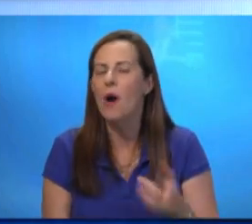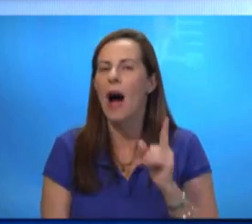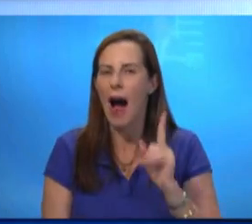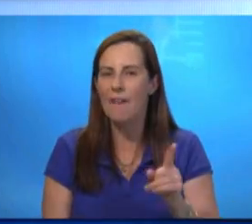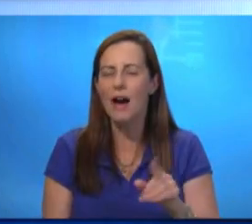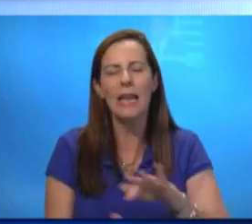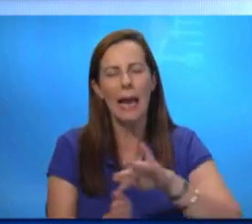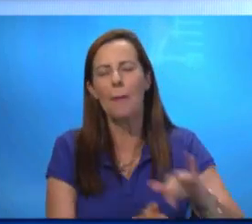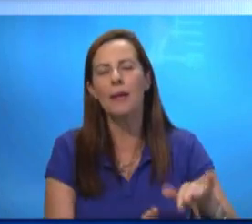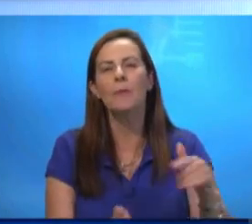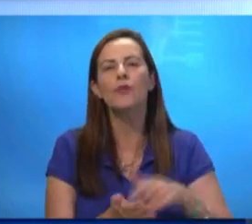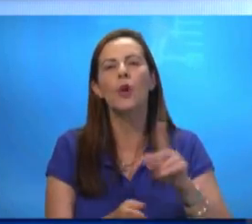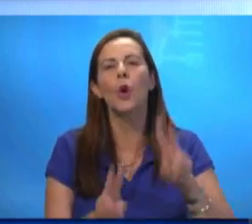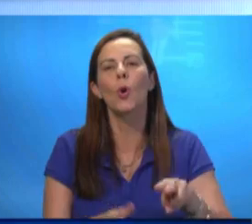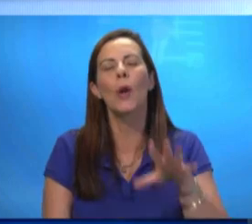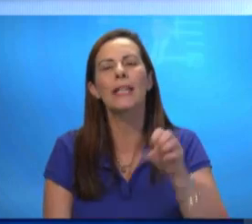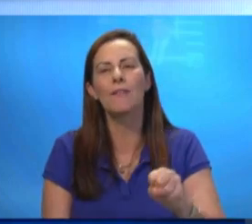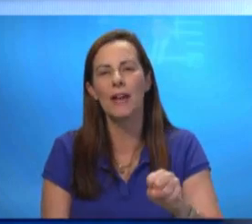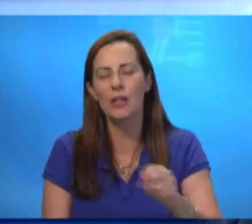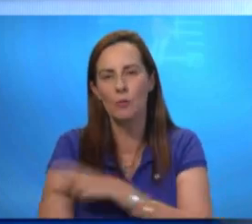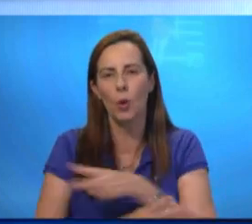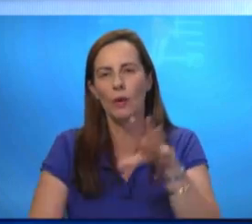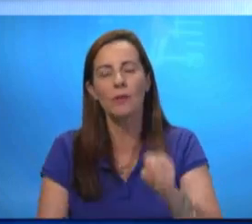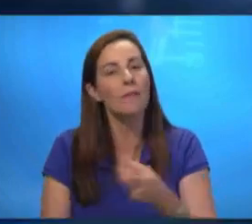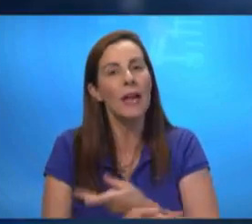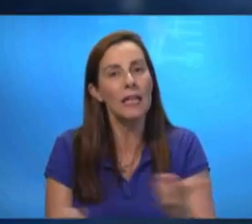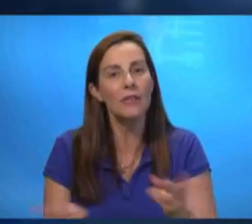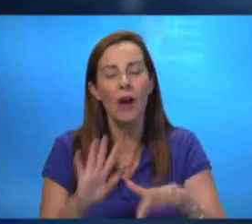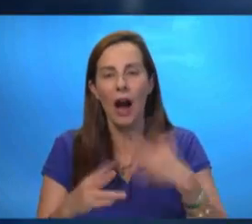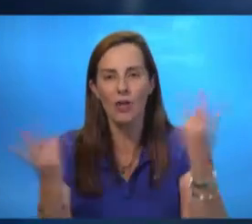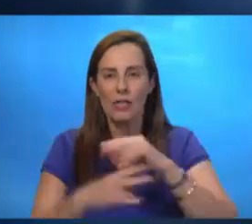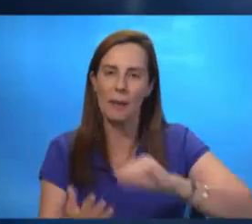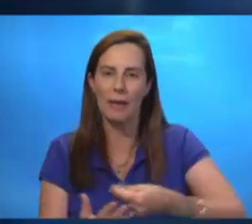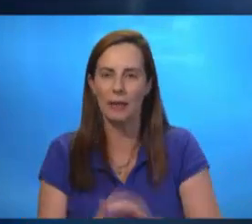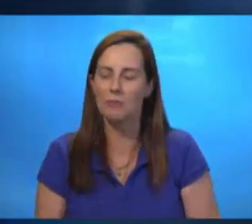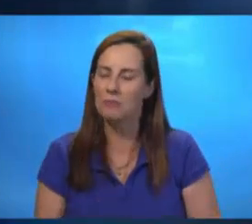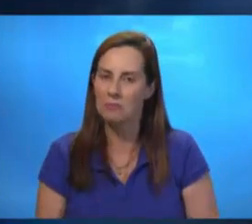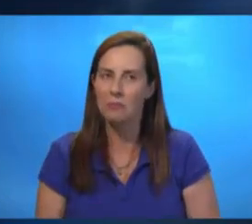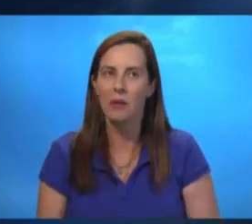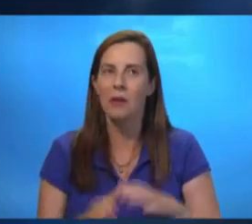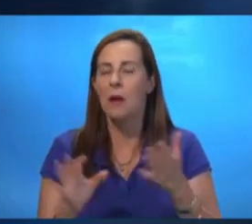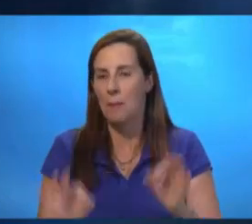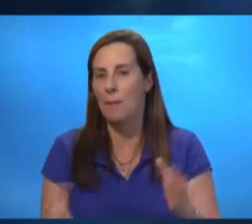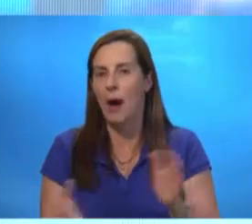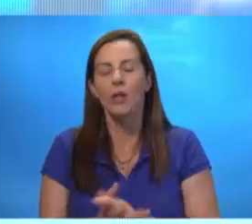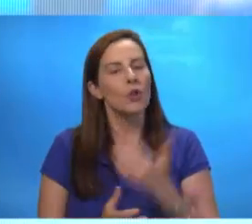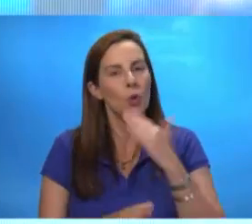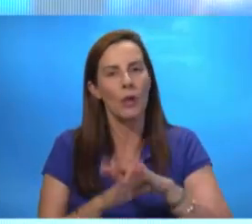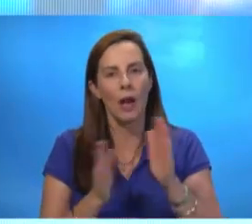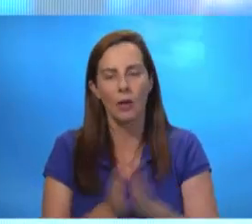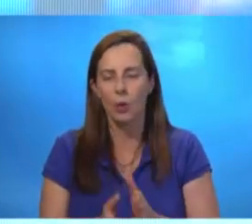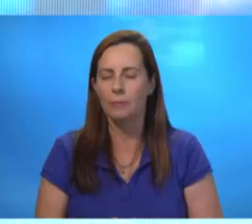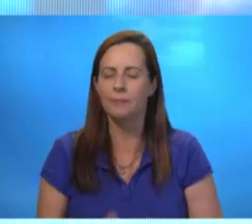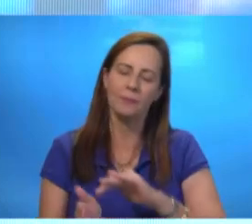אותם כדי שהם לא יוכלו להתאפס בידי המשטרה, והם נחשפו רק אחרי שההסכם נחתם. ממש סאונד מבוסבס. תודה רבה לך על הדברים, רועי ינובסקי. עניין